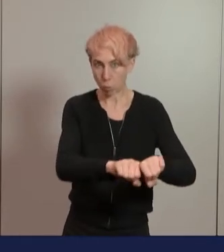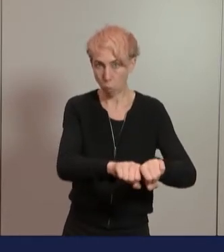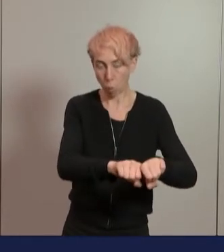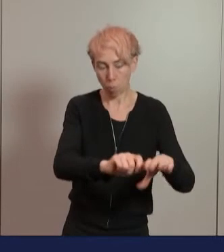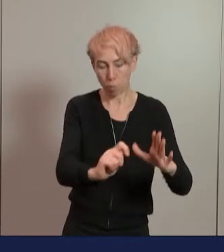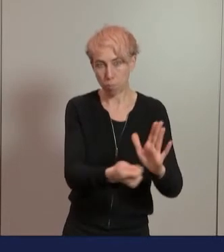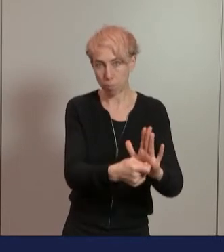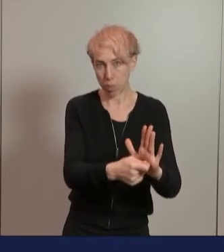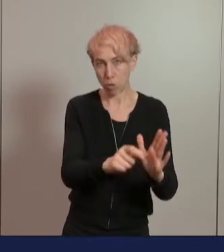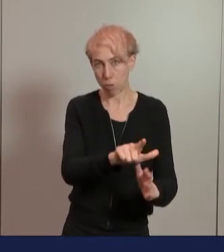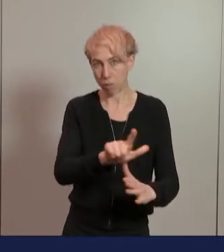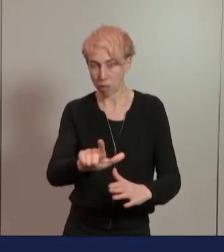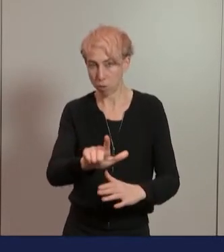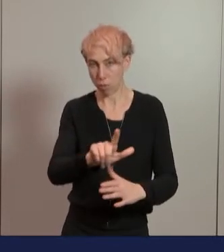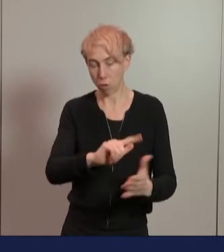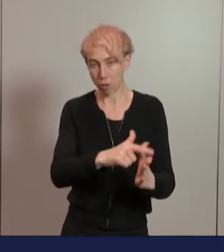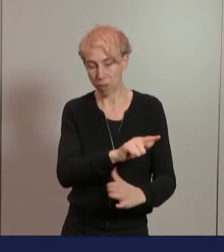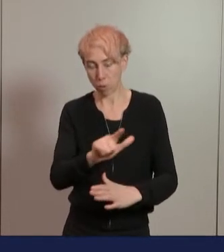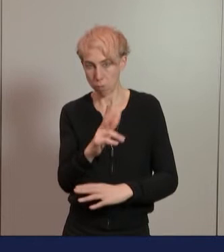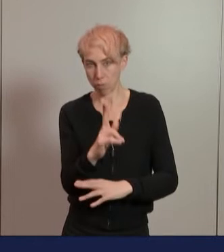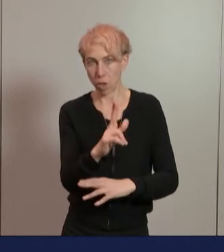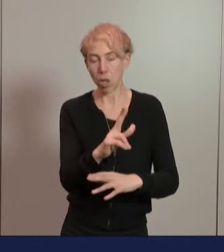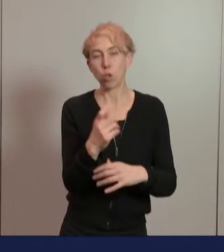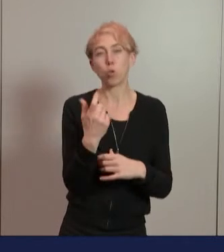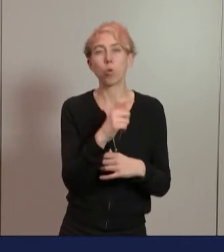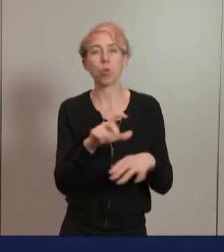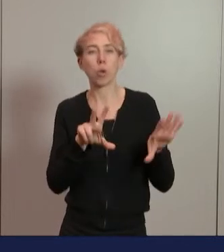2022 pour un montant de